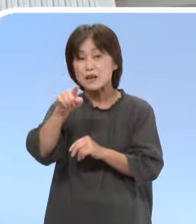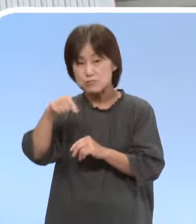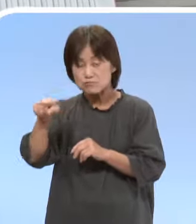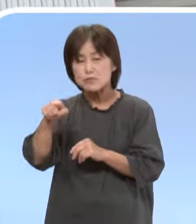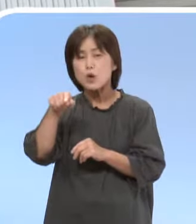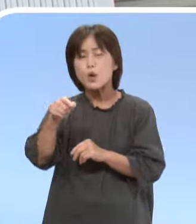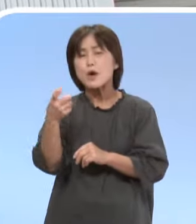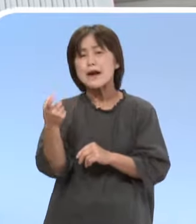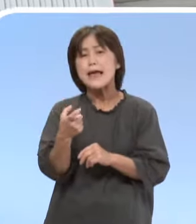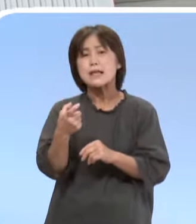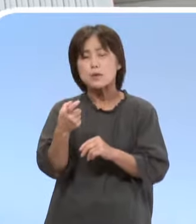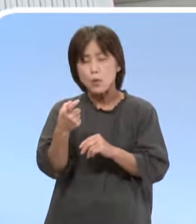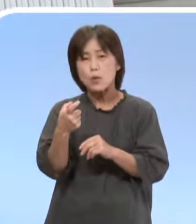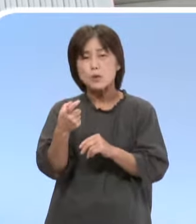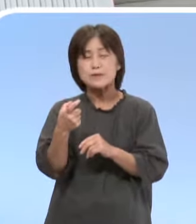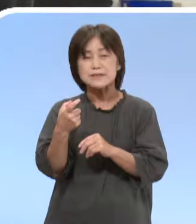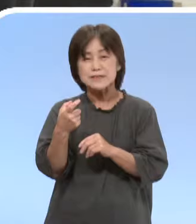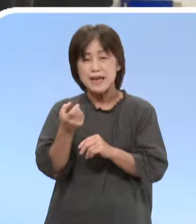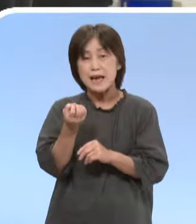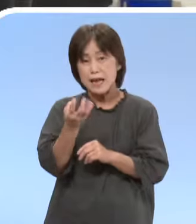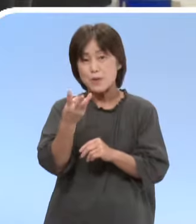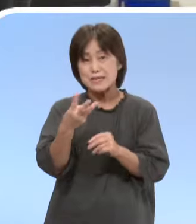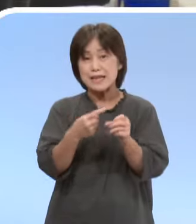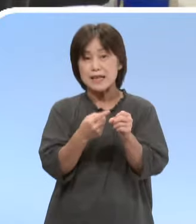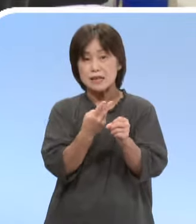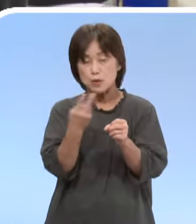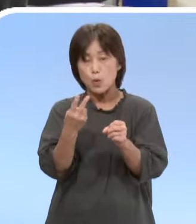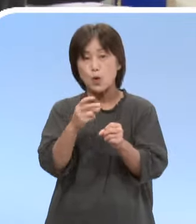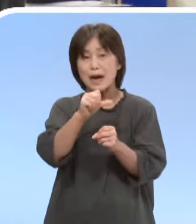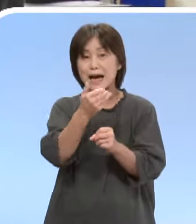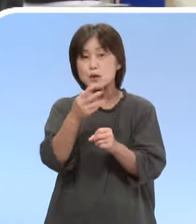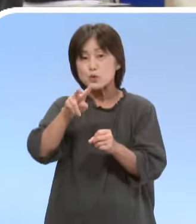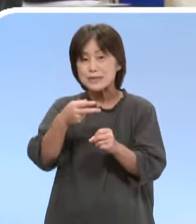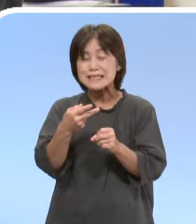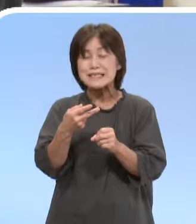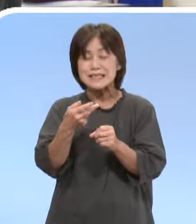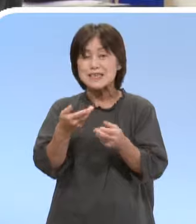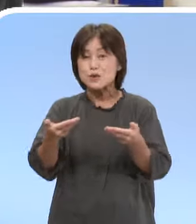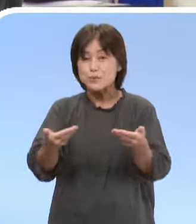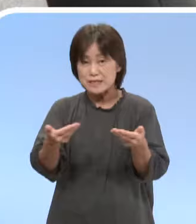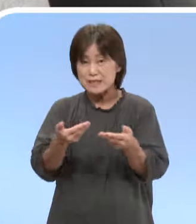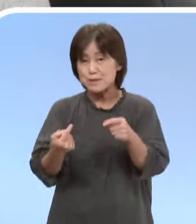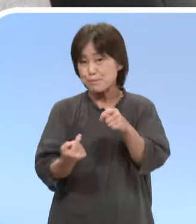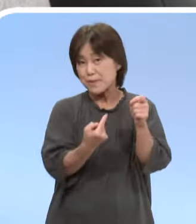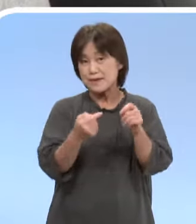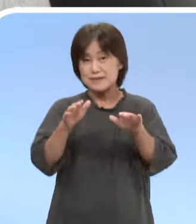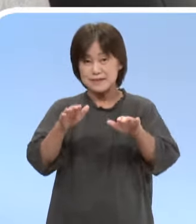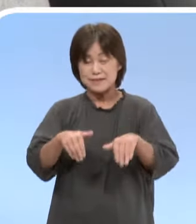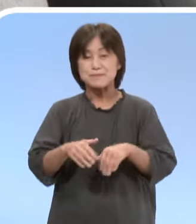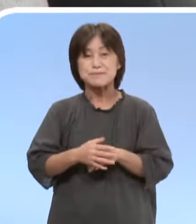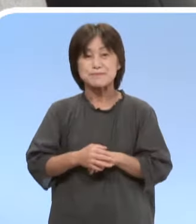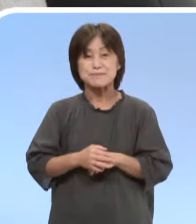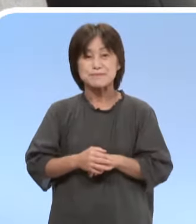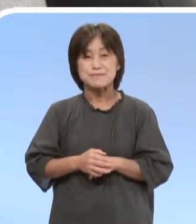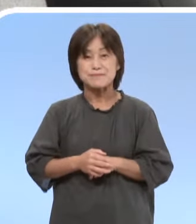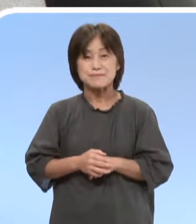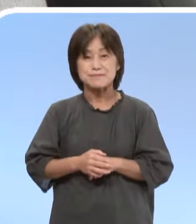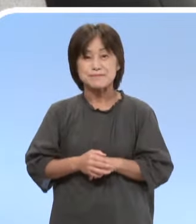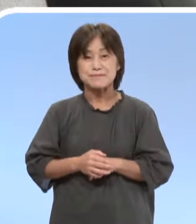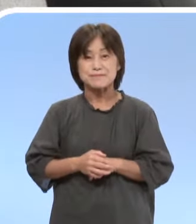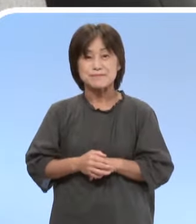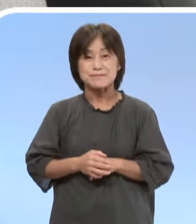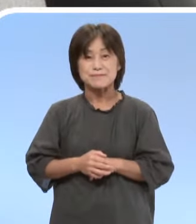凍商品化することで令和3年度のアグリビジネス創出支援事業に採択されました。